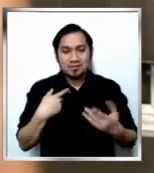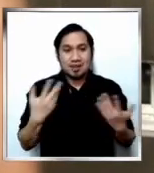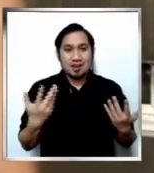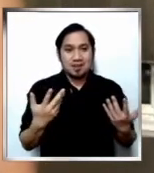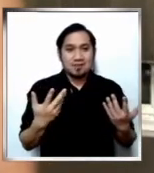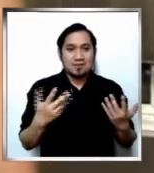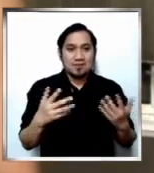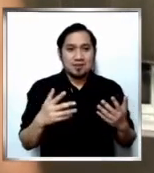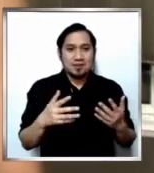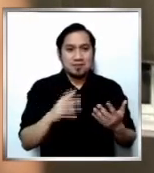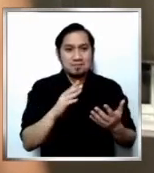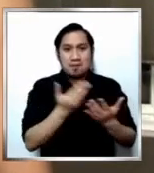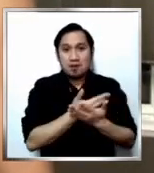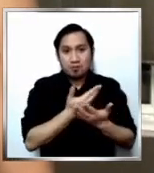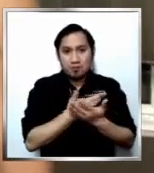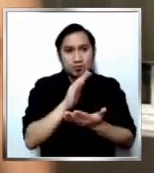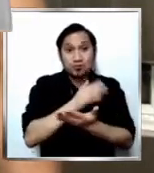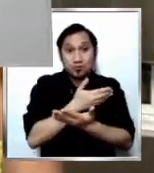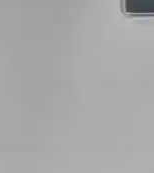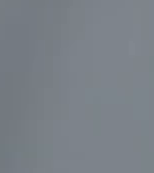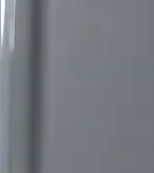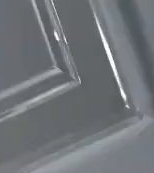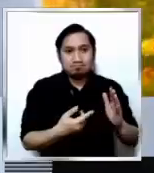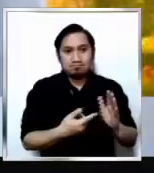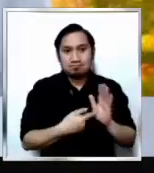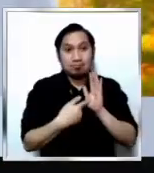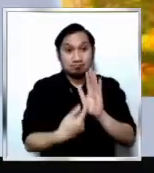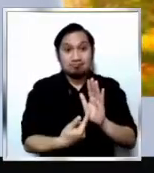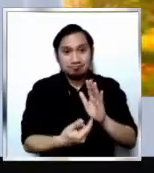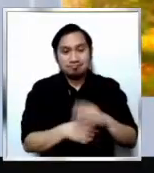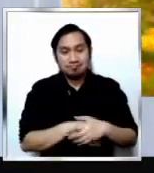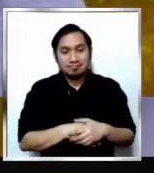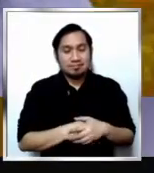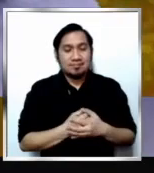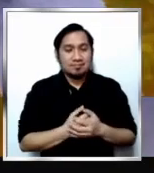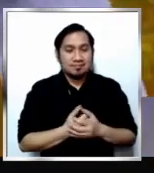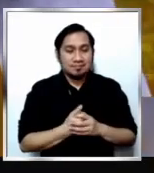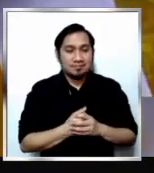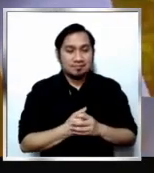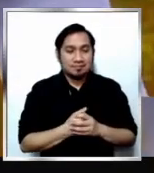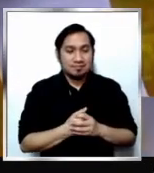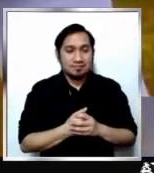single, Makichika kay Nelson Canlas. Alden take you.